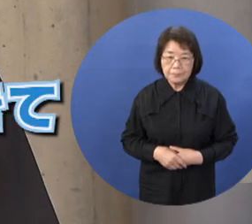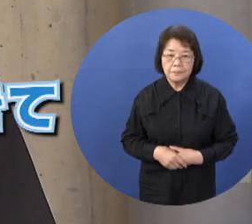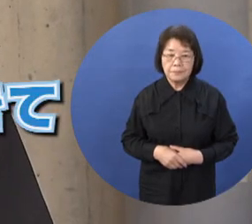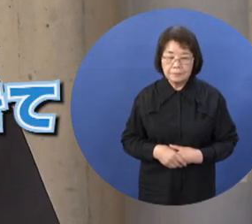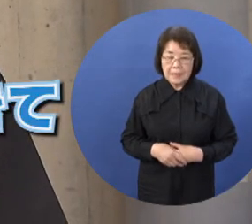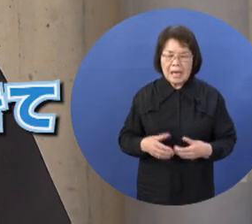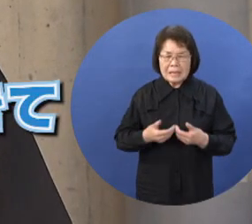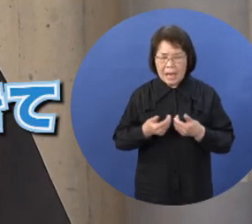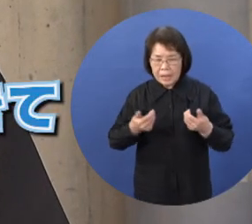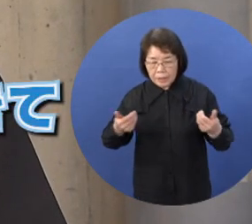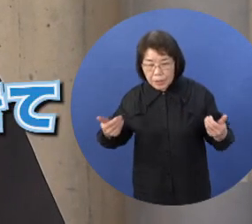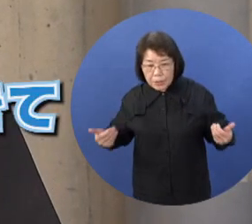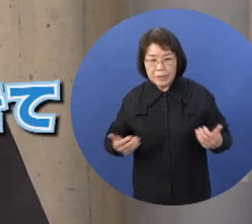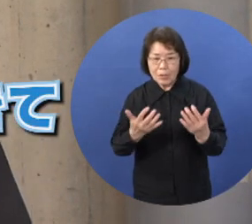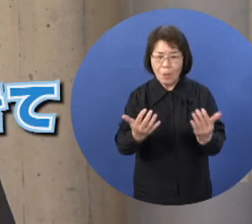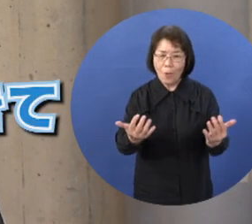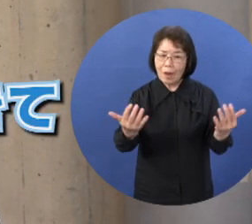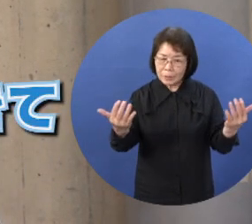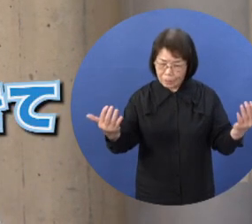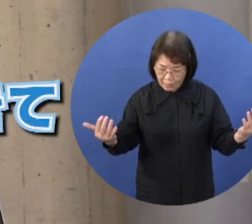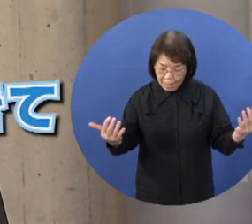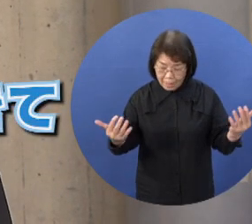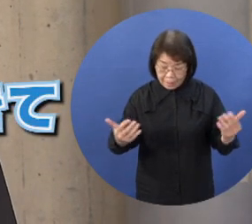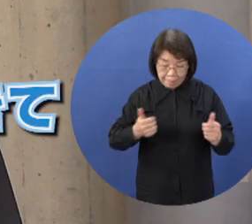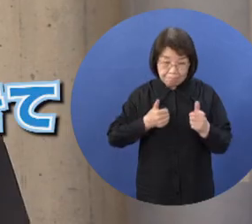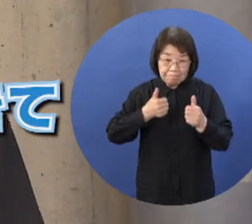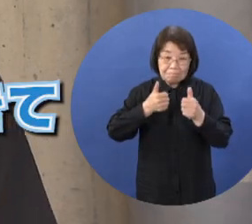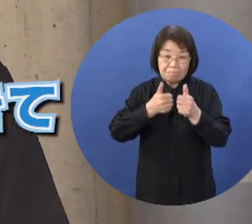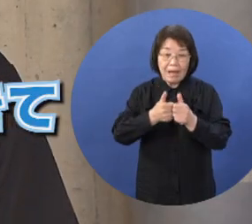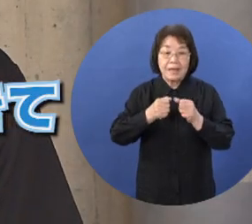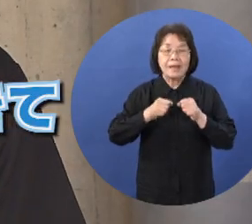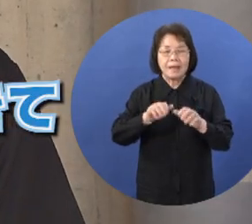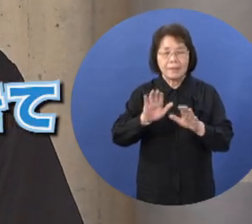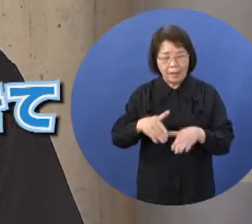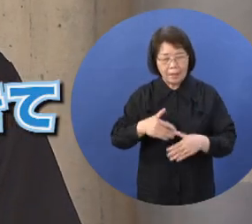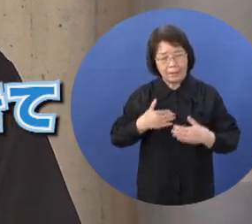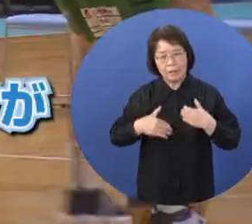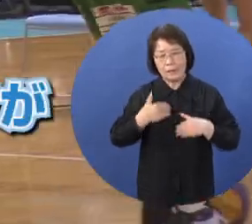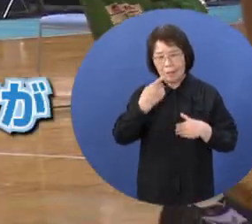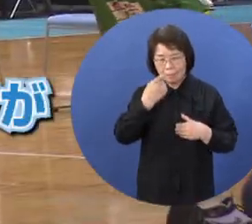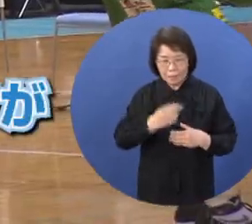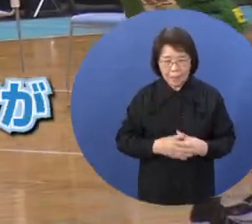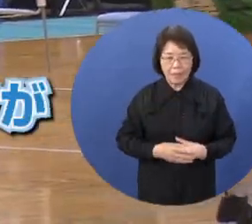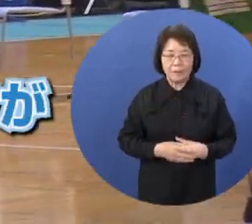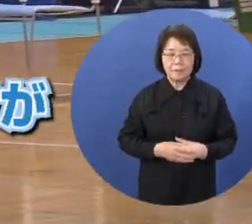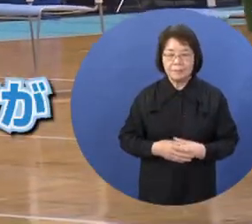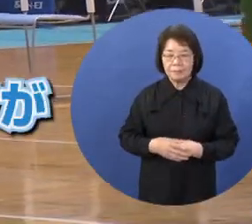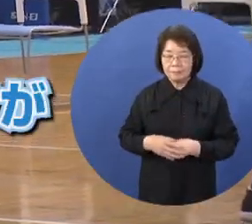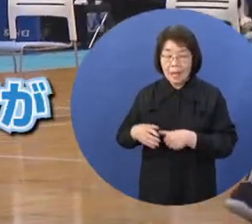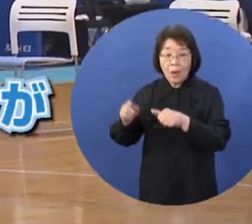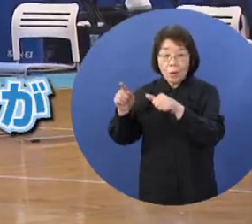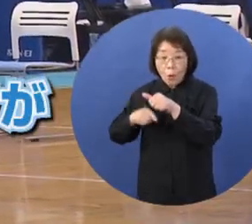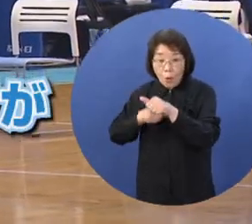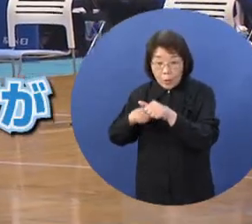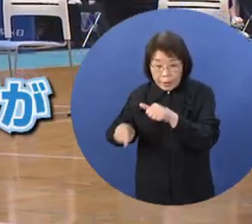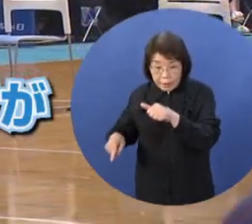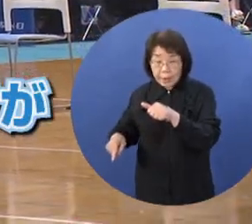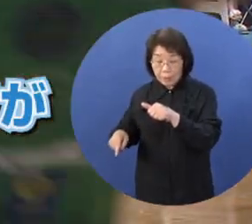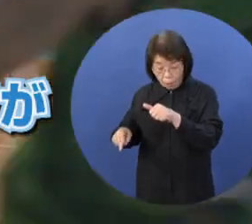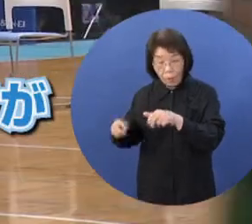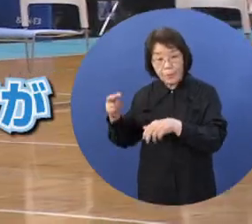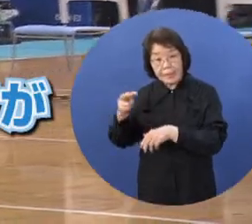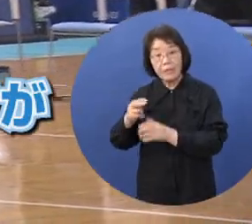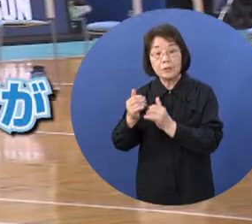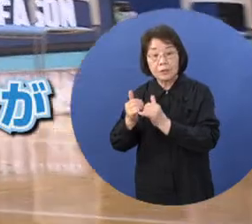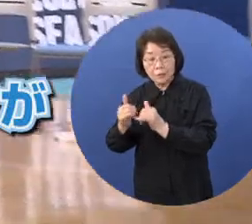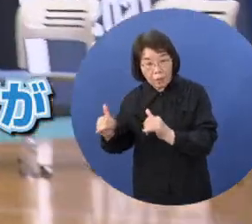久々にお客さんの前でプレーできてすごく楽しかったですし、やっぱ五輪制バスケを見に来てくれてる方が